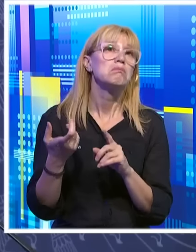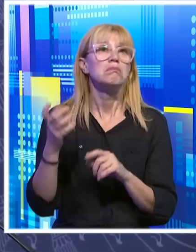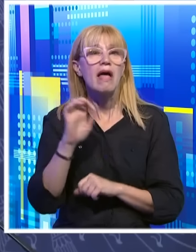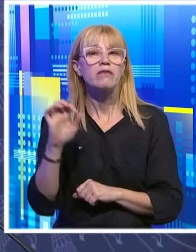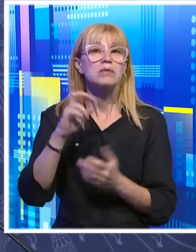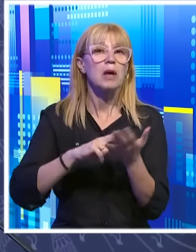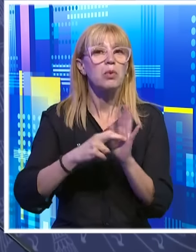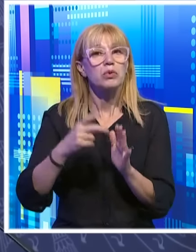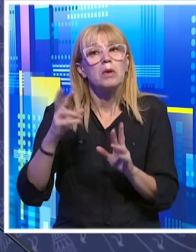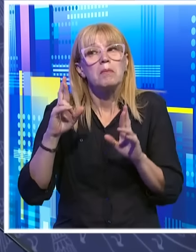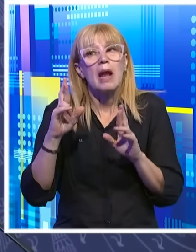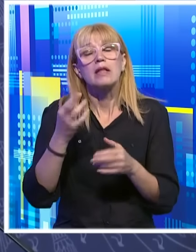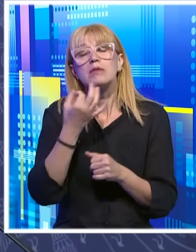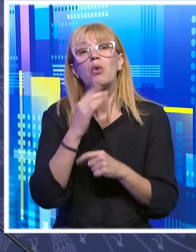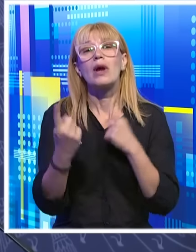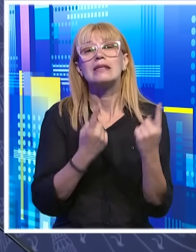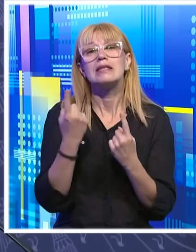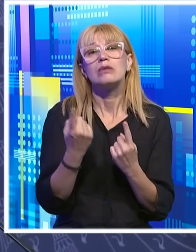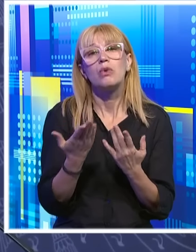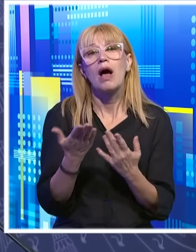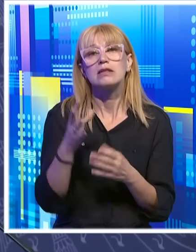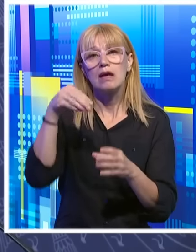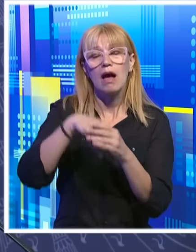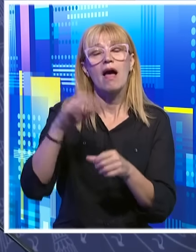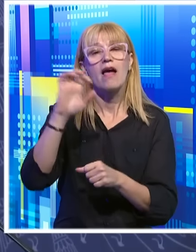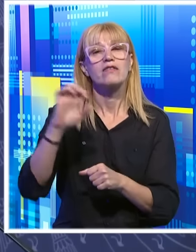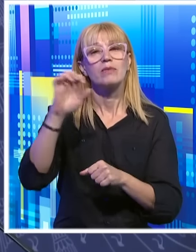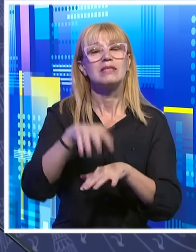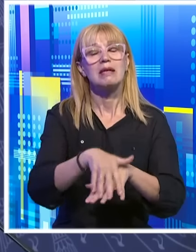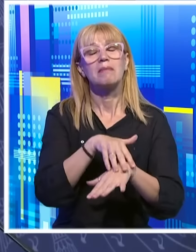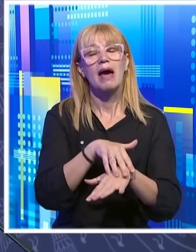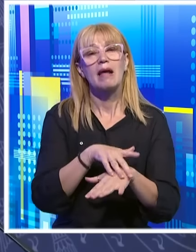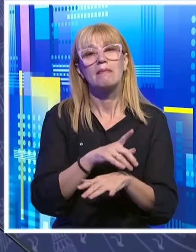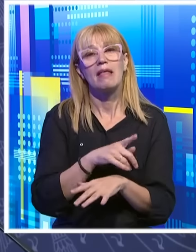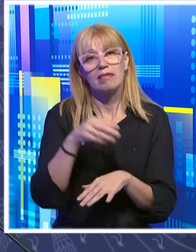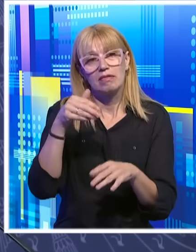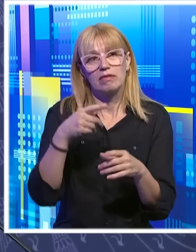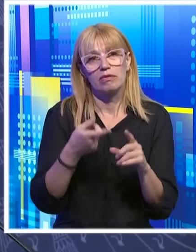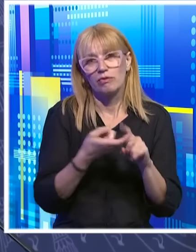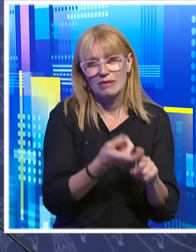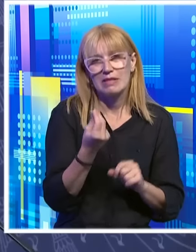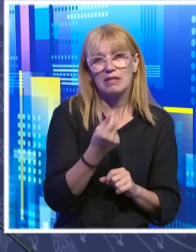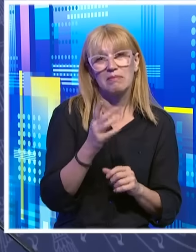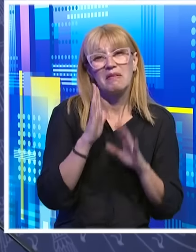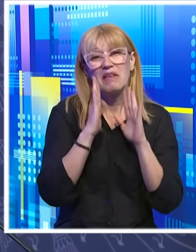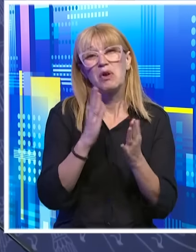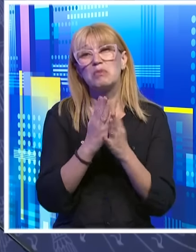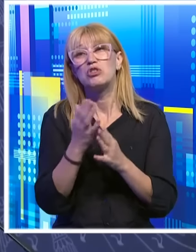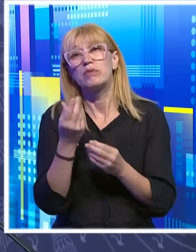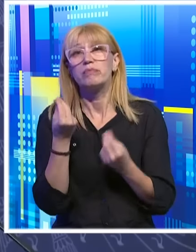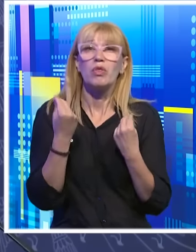za Srbiju u Evropskom parlamentu. Nisam siguran da će biti povoljnije u Evropskoj komisiji. Tako